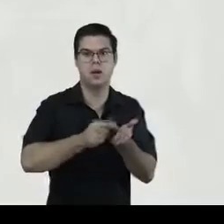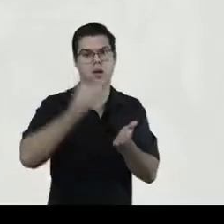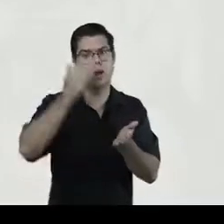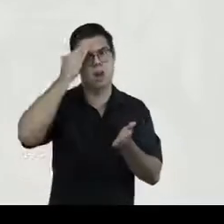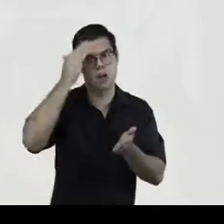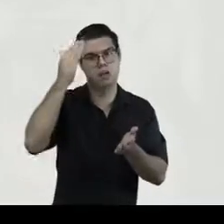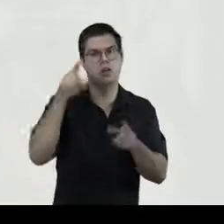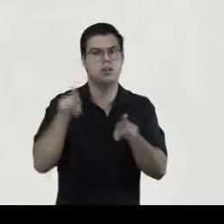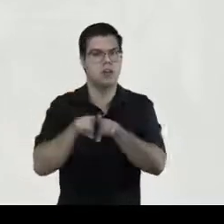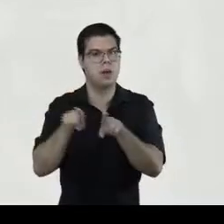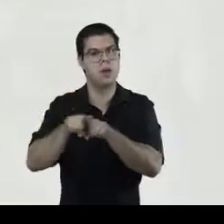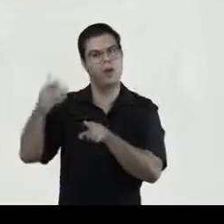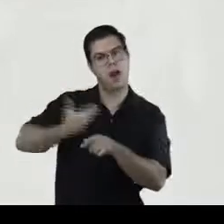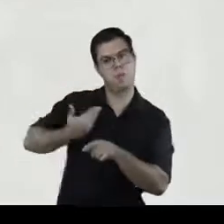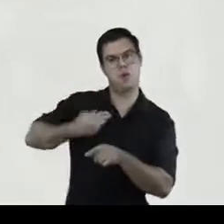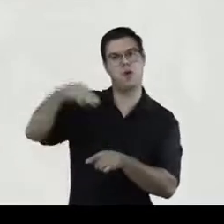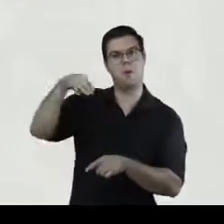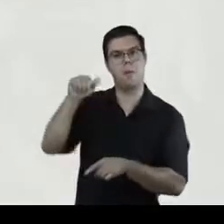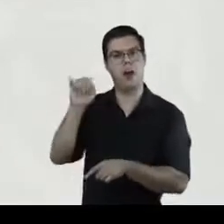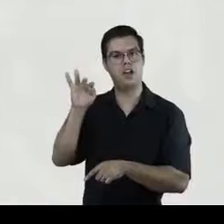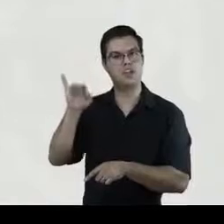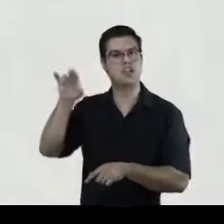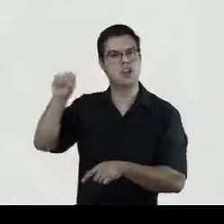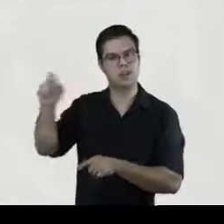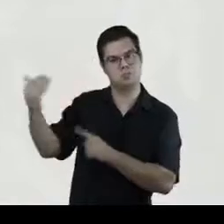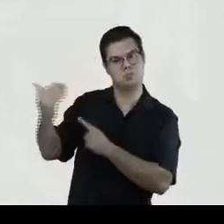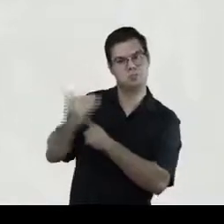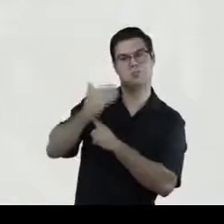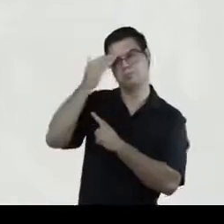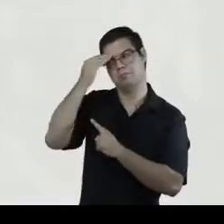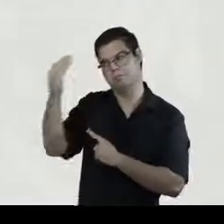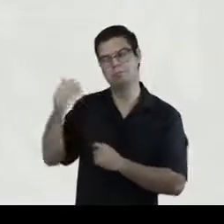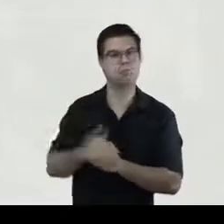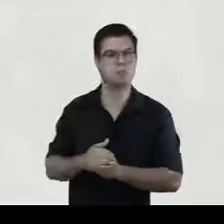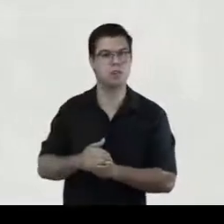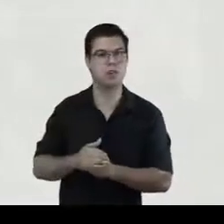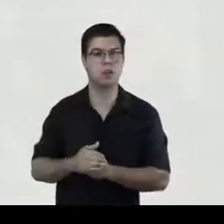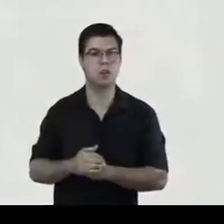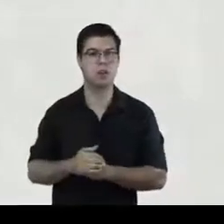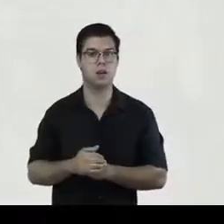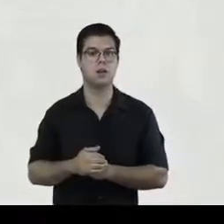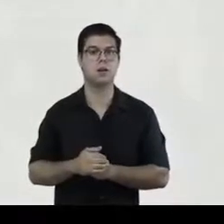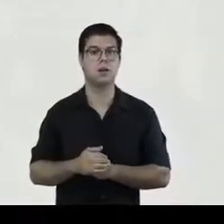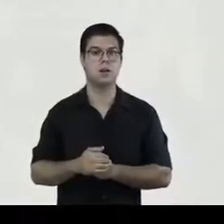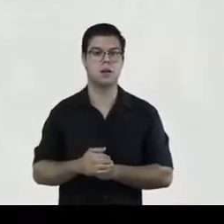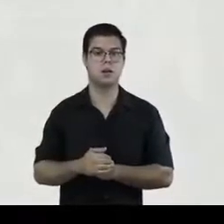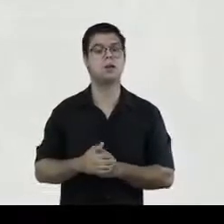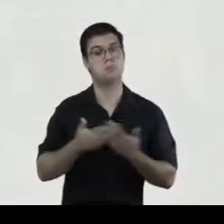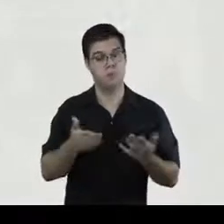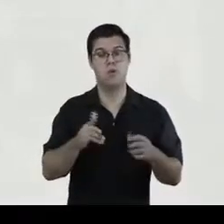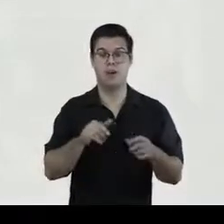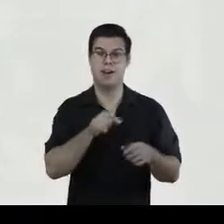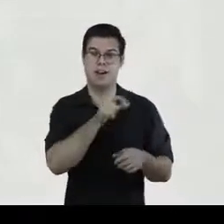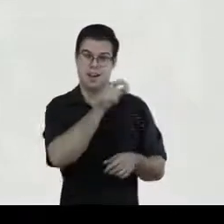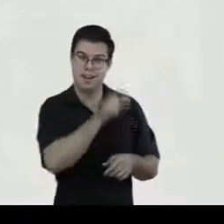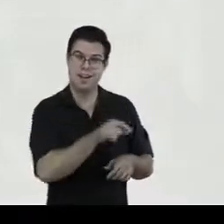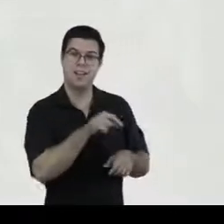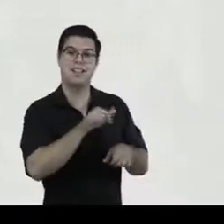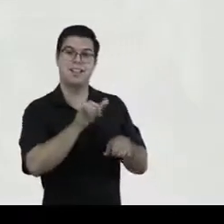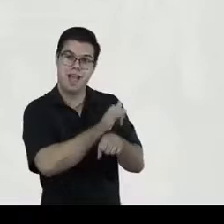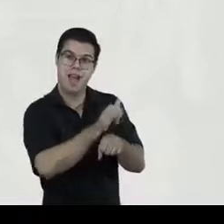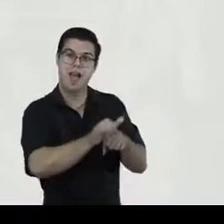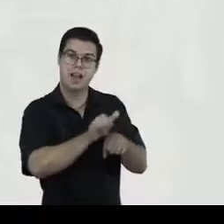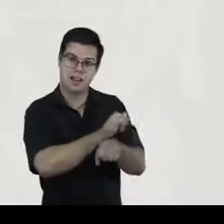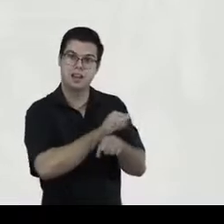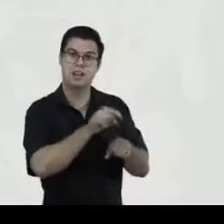Und mit dieser Technik kann man dann im Grunde mit Blindtexten so viele Seiten an Trainingsdaten